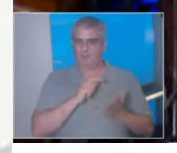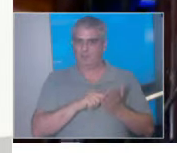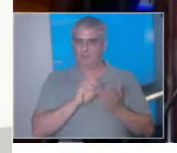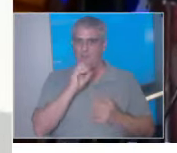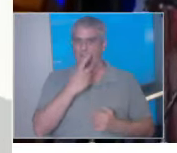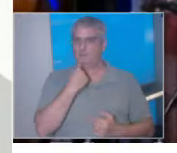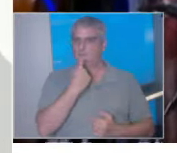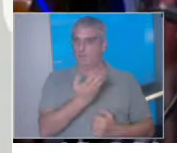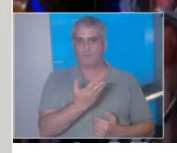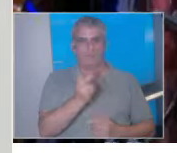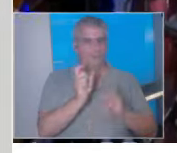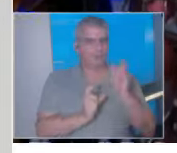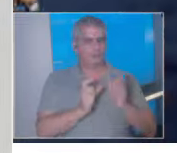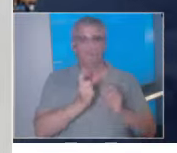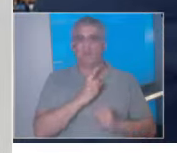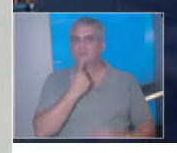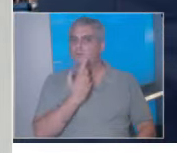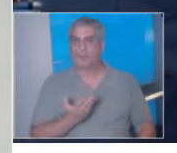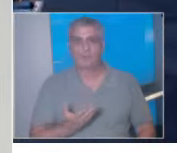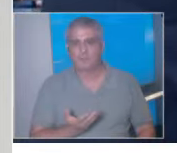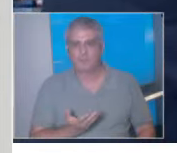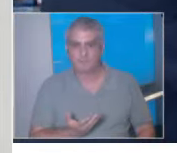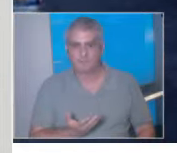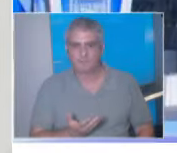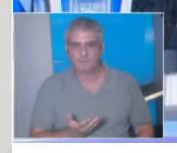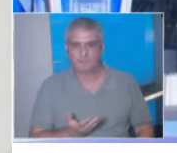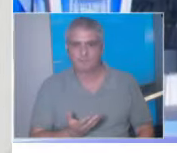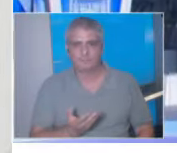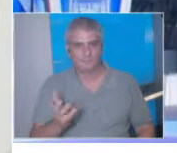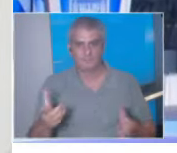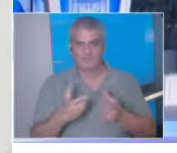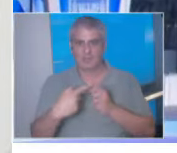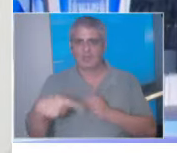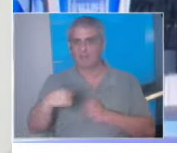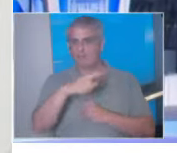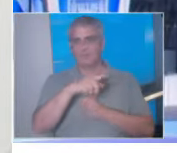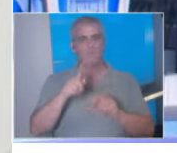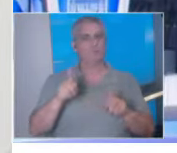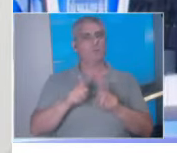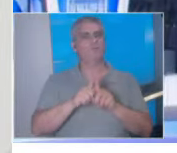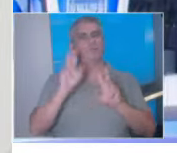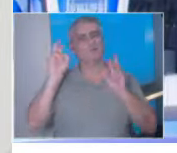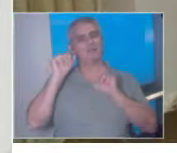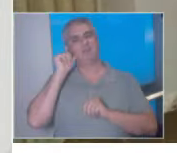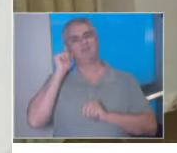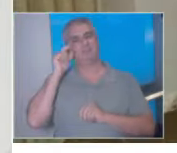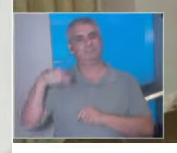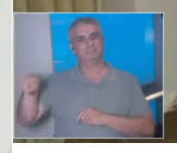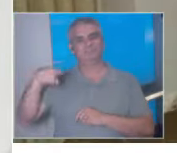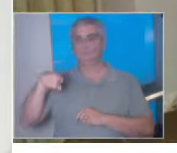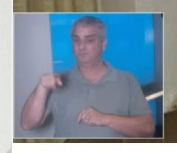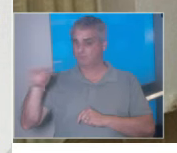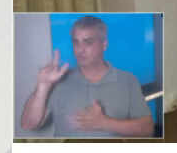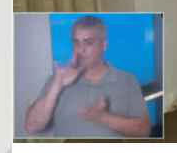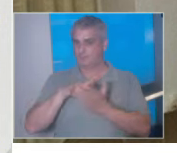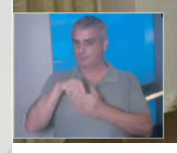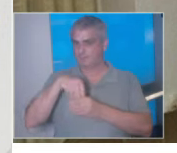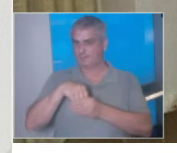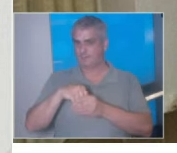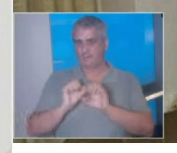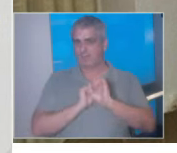אומרים על האנשים, ולמי הם אומרים את זה? כן. לחבר'ה, הכביכול אשכנזים של החבר'ה שלהם שנמצאים